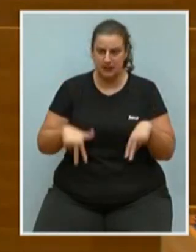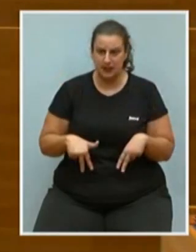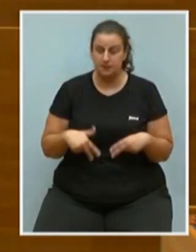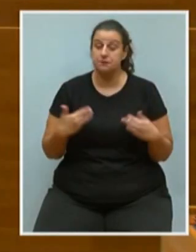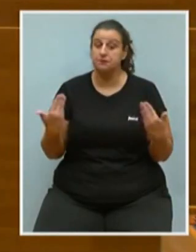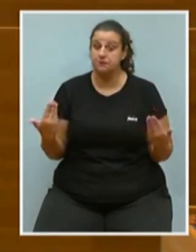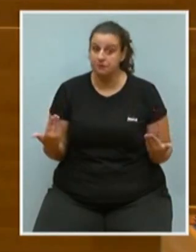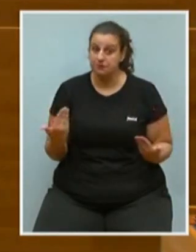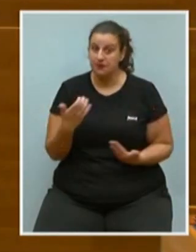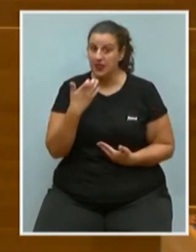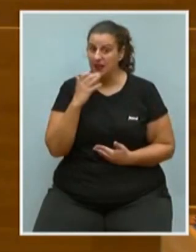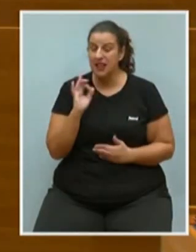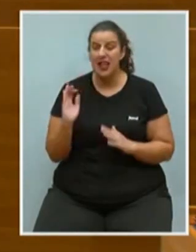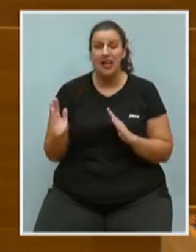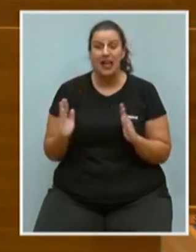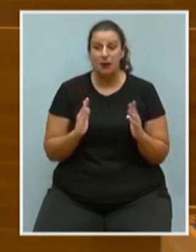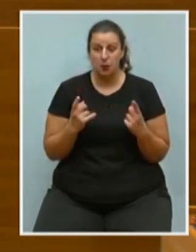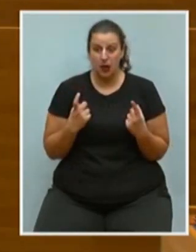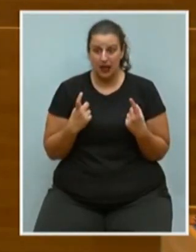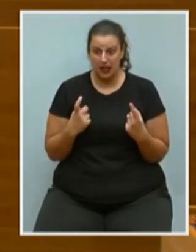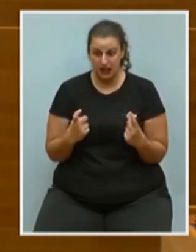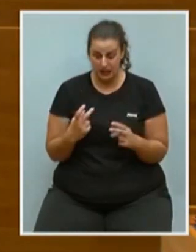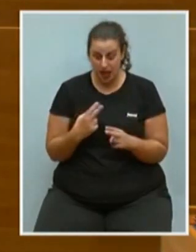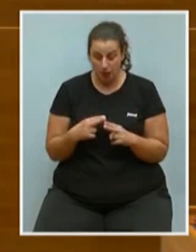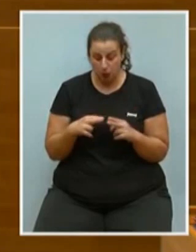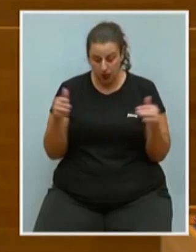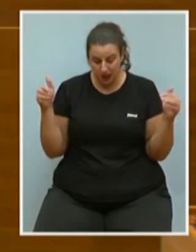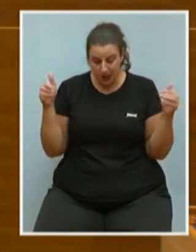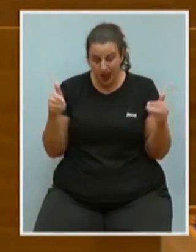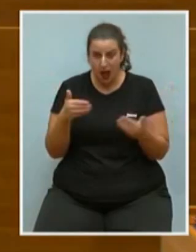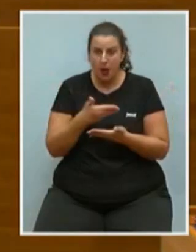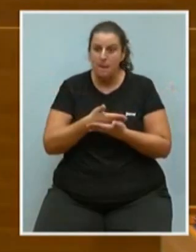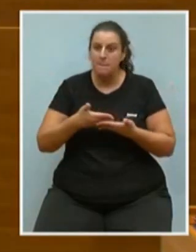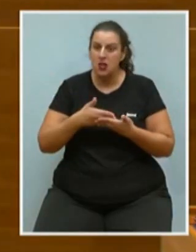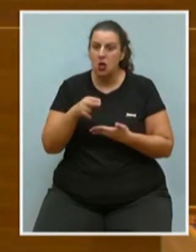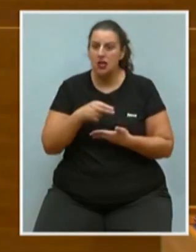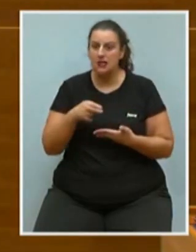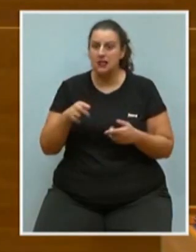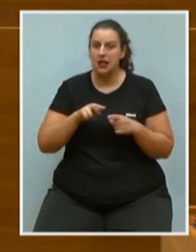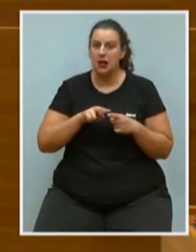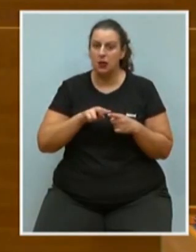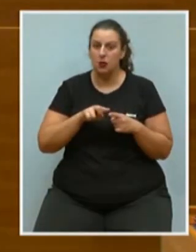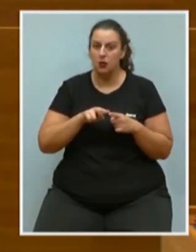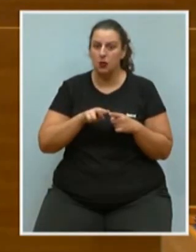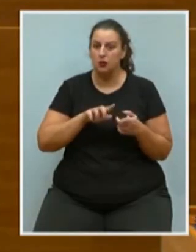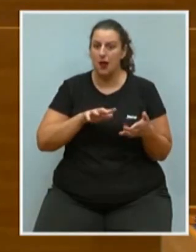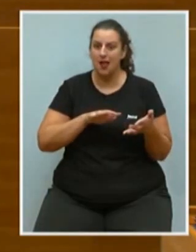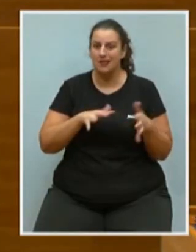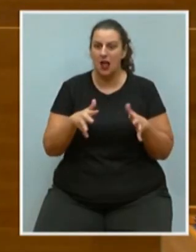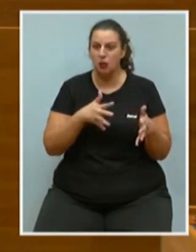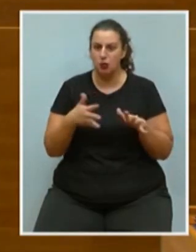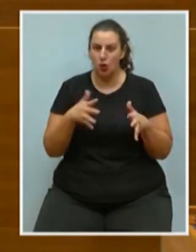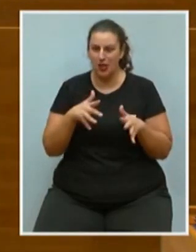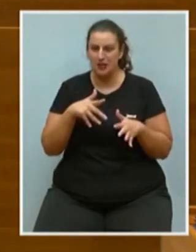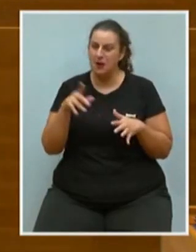També la consellera de Justícia Interior, Elisa Núñez, ha comparegut a les Corts per explicar les línies d'actuació de la seva conselleria. La